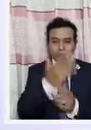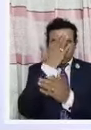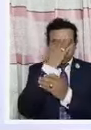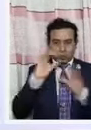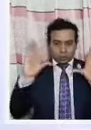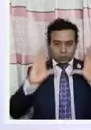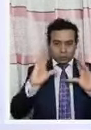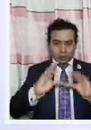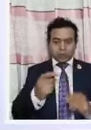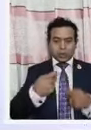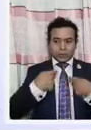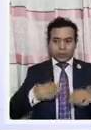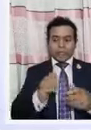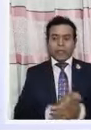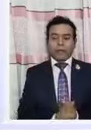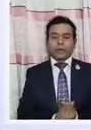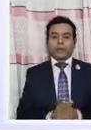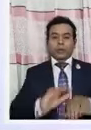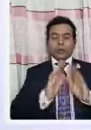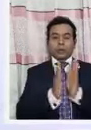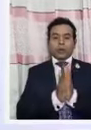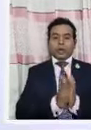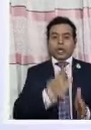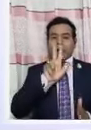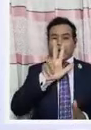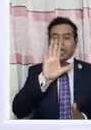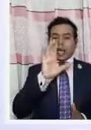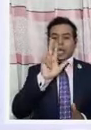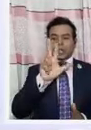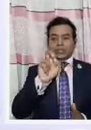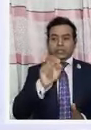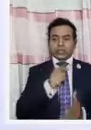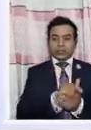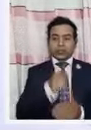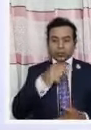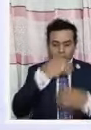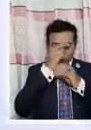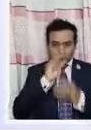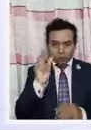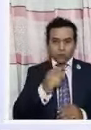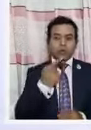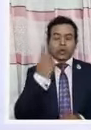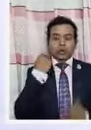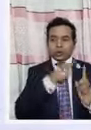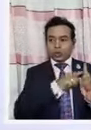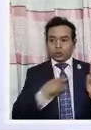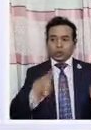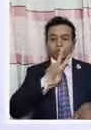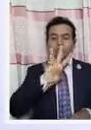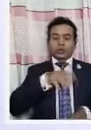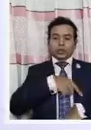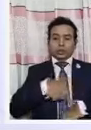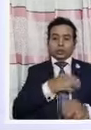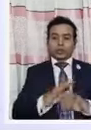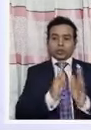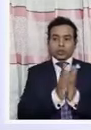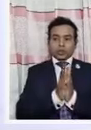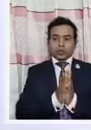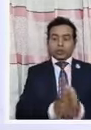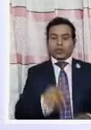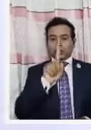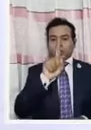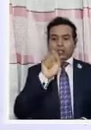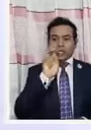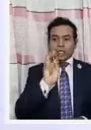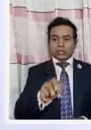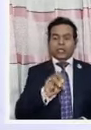নিয়ন্ত্রণ করতে সাহায্য করুন, রোগ প্রতিরোধ, রোগ নিয়ন্ত্রণ করতে সাহায্য করুন। মোট 80টি পরীক্ষাগারে পরীক্ষা কার্যক্রম